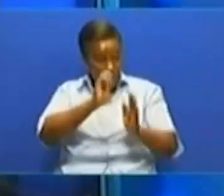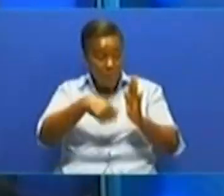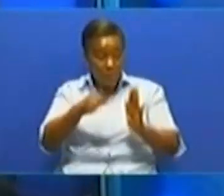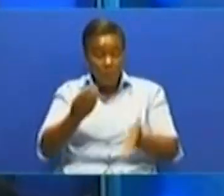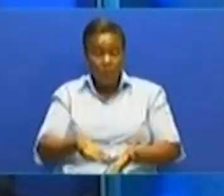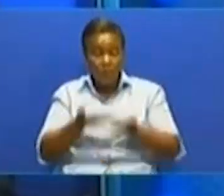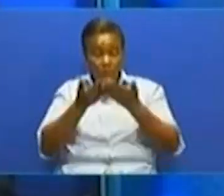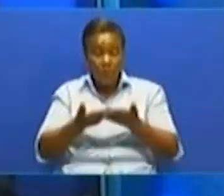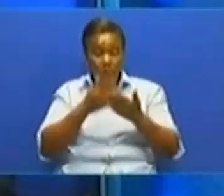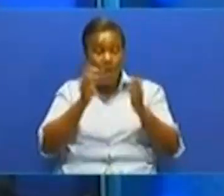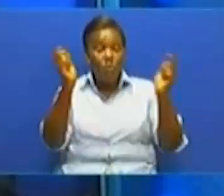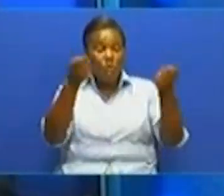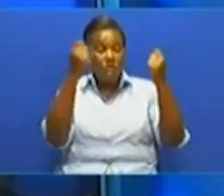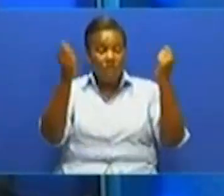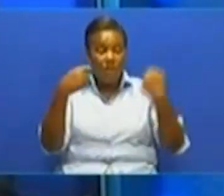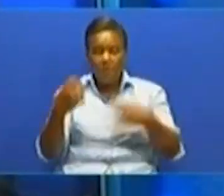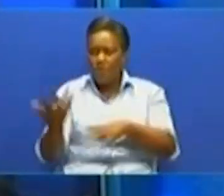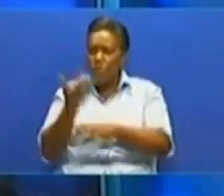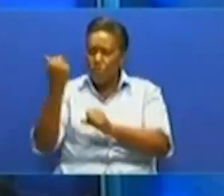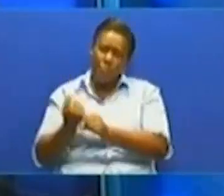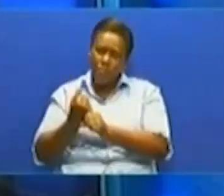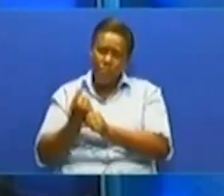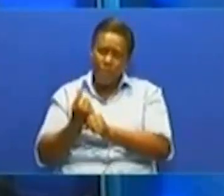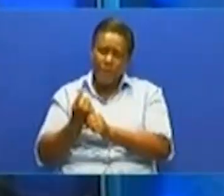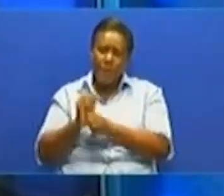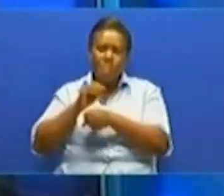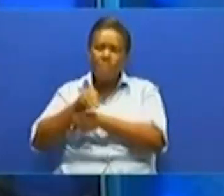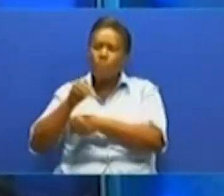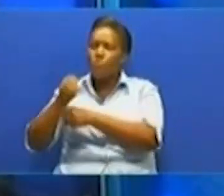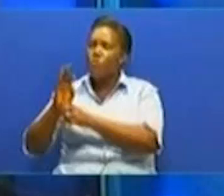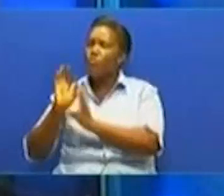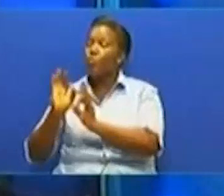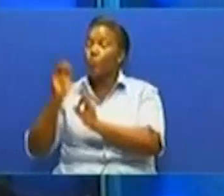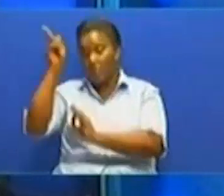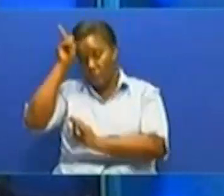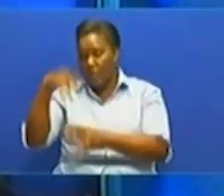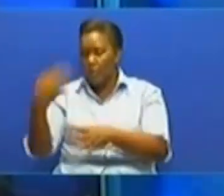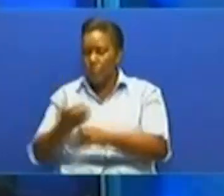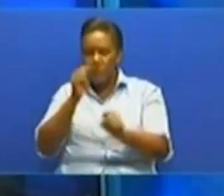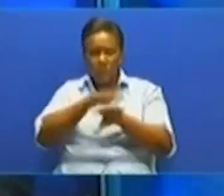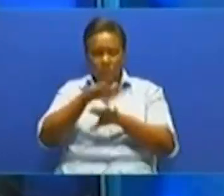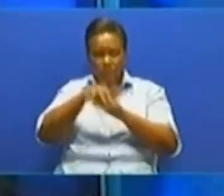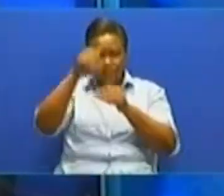kutumia teknolojia badala ya mazoea. Taarifa zaidi na Monica Liampawe.